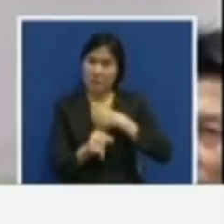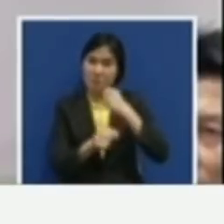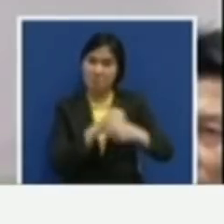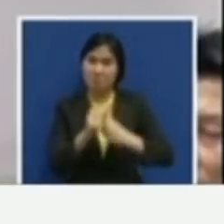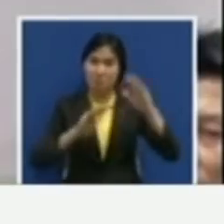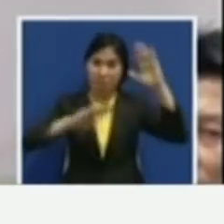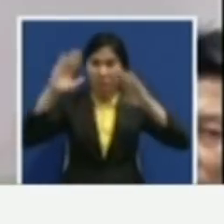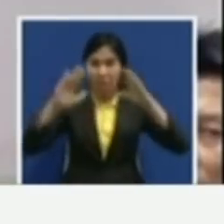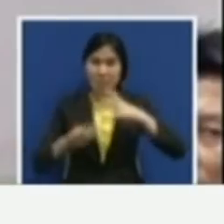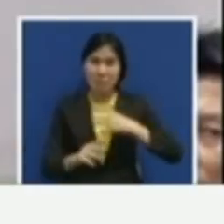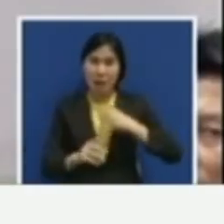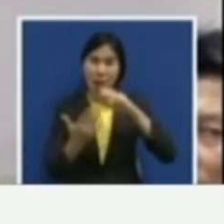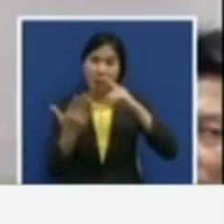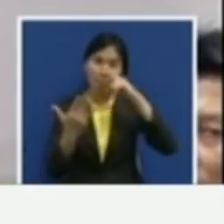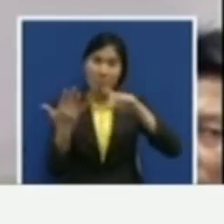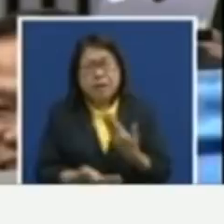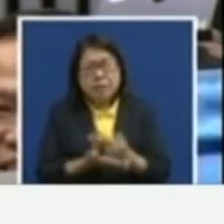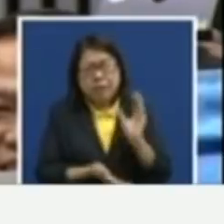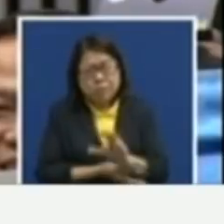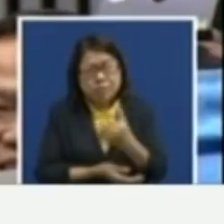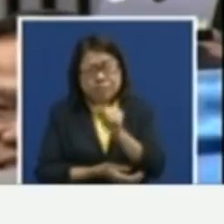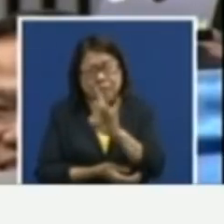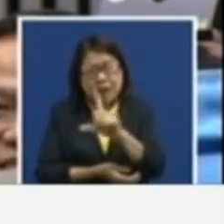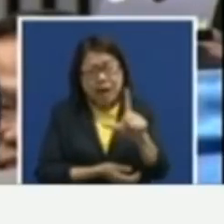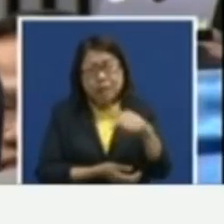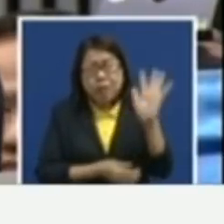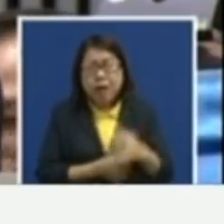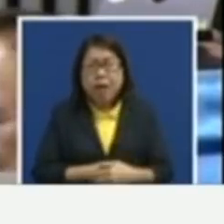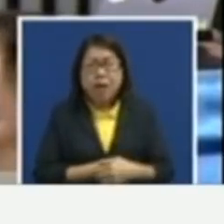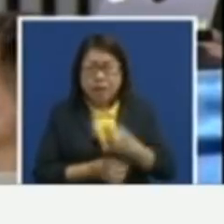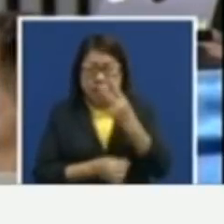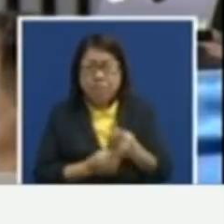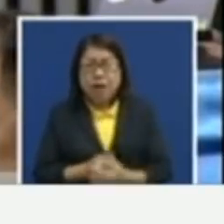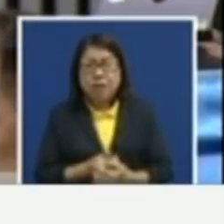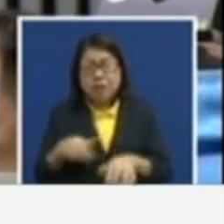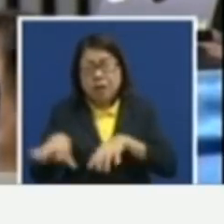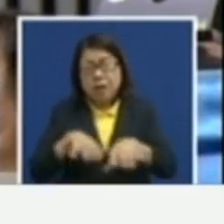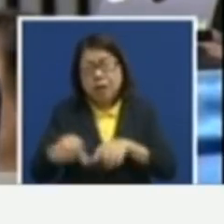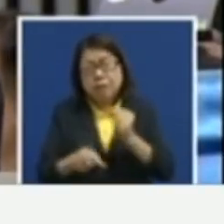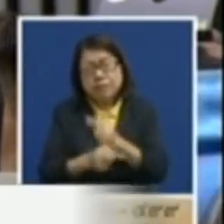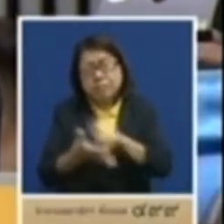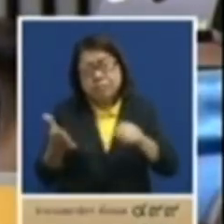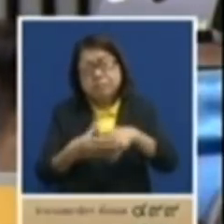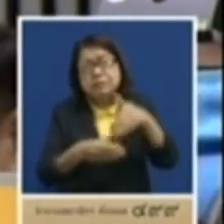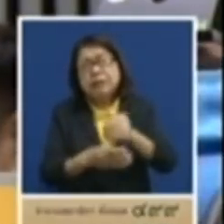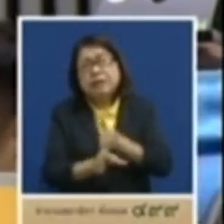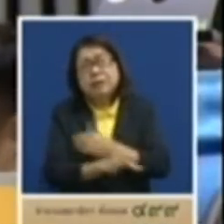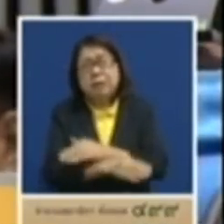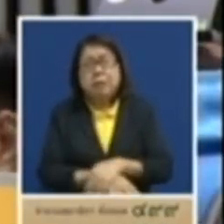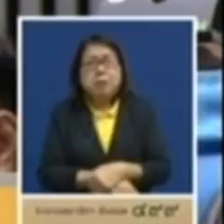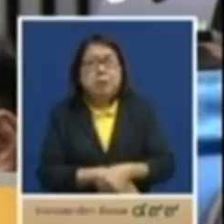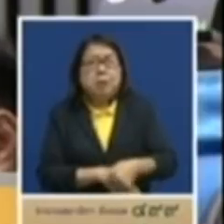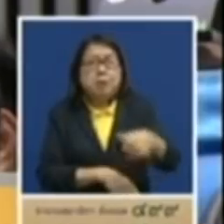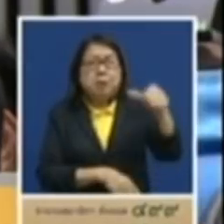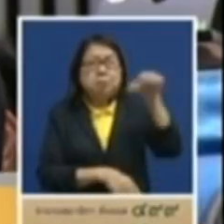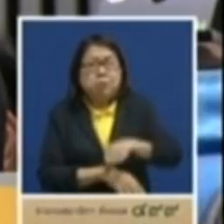ธิปไตยของประเทศได ้แต่ท่านเห็นไหมคะว่าการเลือกตั้งที่ผ่านมาเนี่ยมันเลวร้ายม